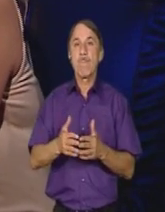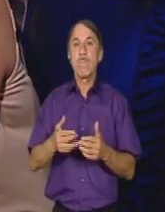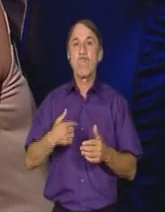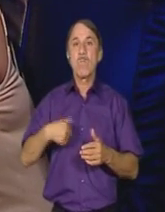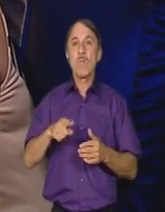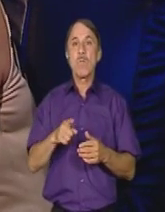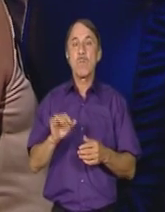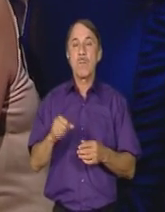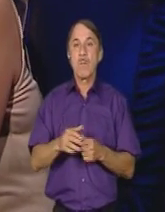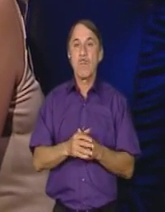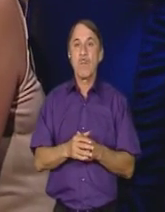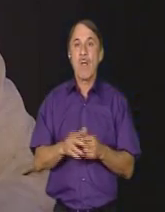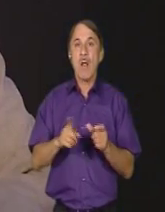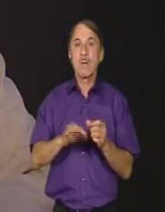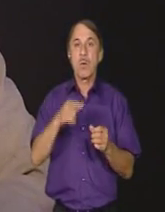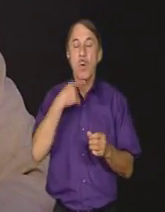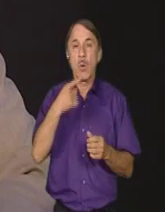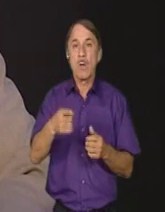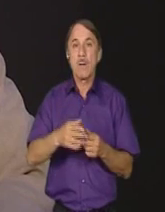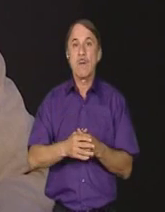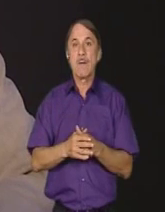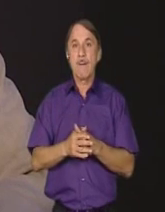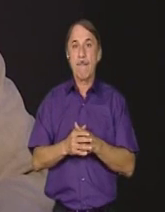tako, žive ovde. Da, tako ste rekli.